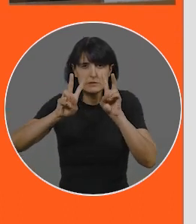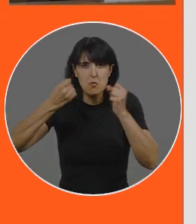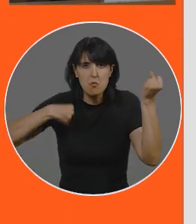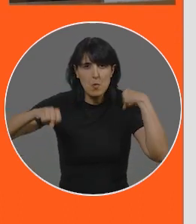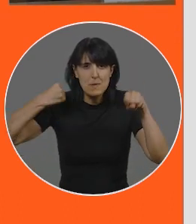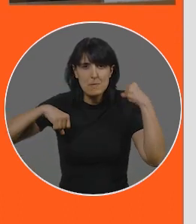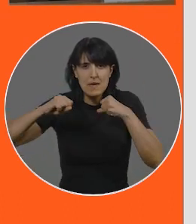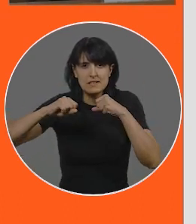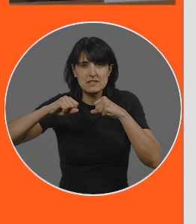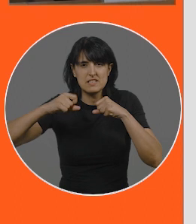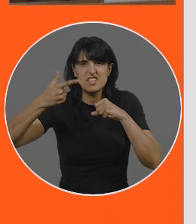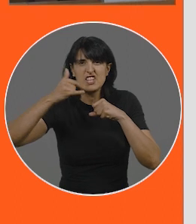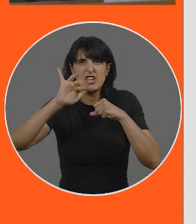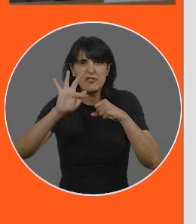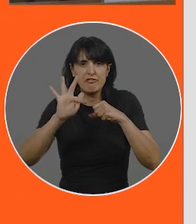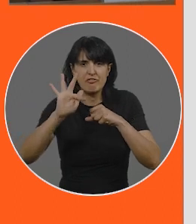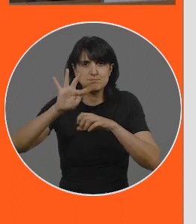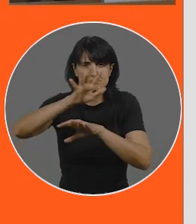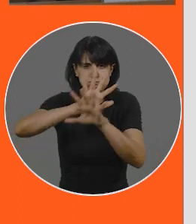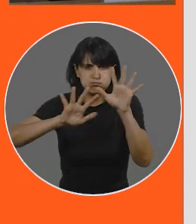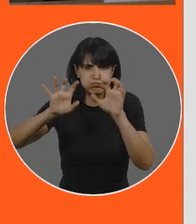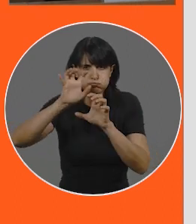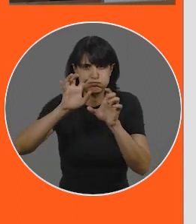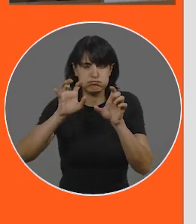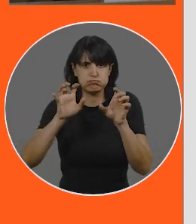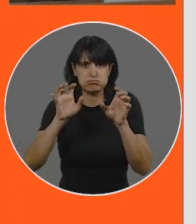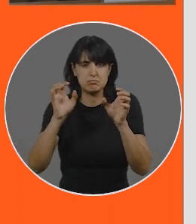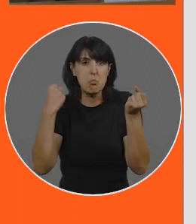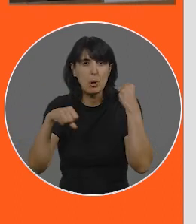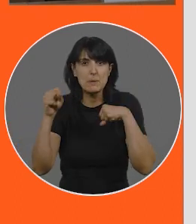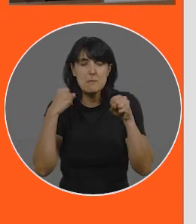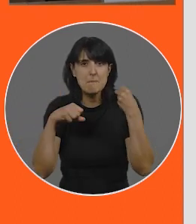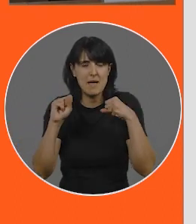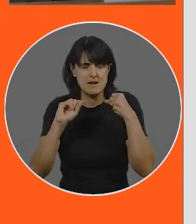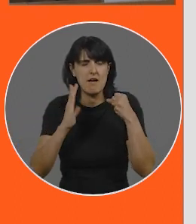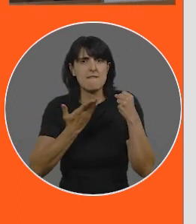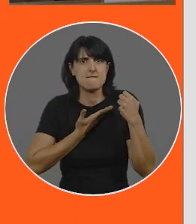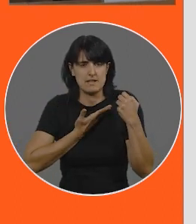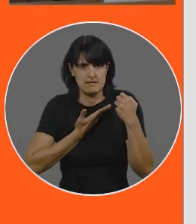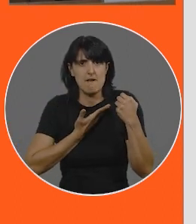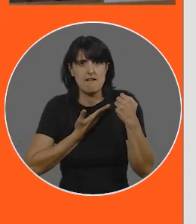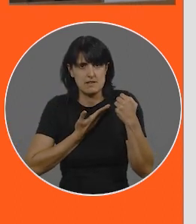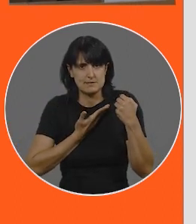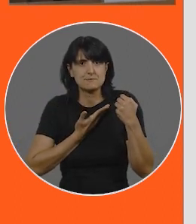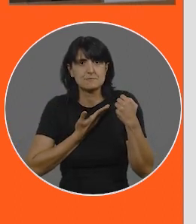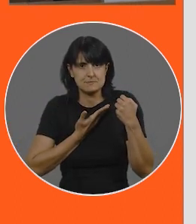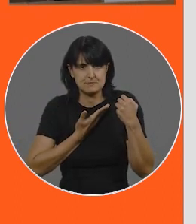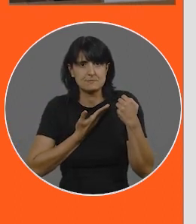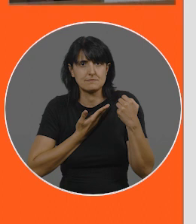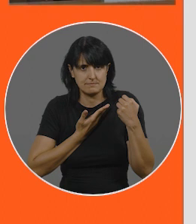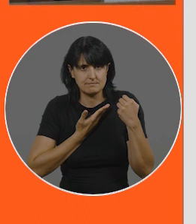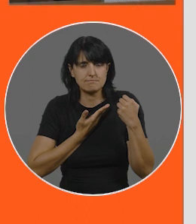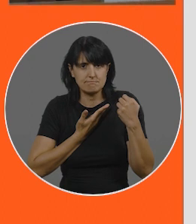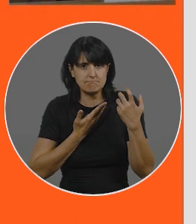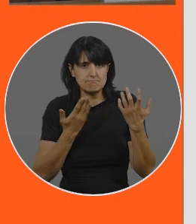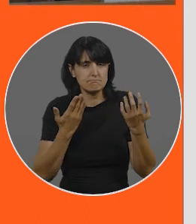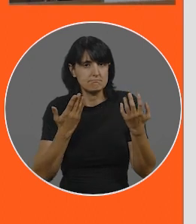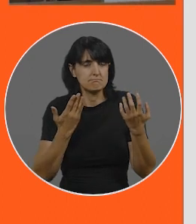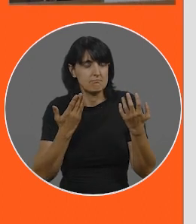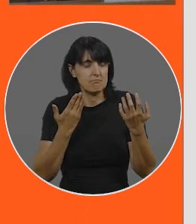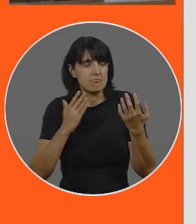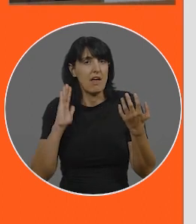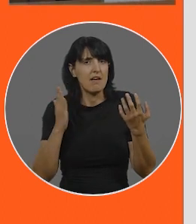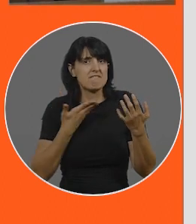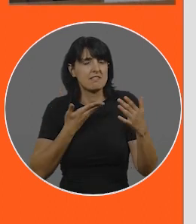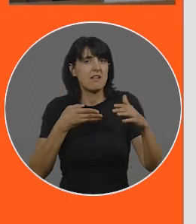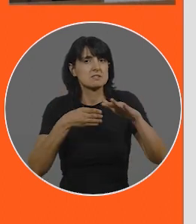enllaunaments, tot això, o sigui, les il·lustracions, els GIFs, els clàssics GIFs que enviem pel WhatsApp, tot això pot provocar algun